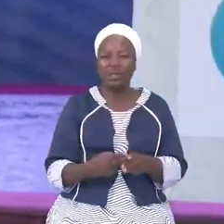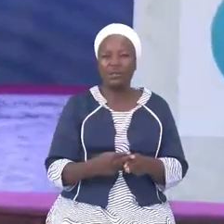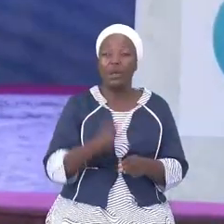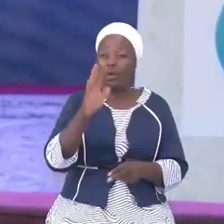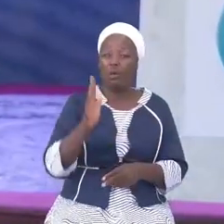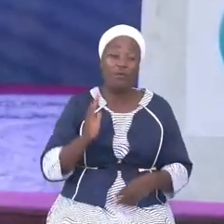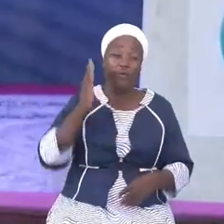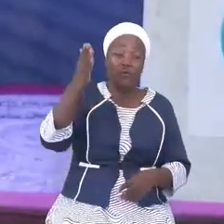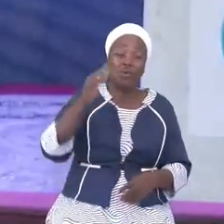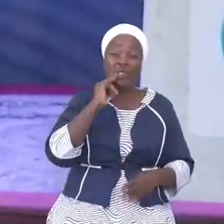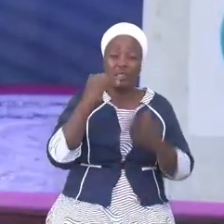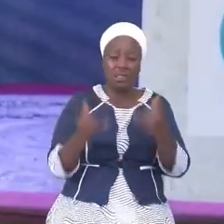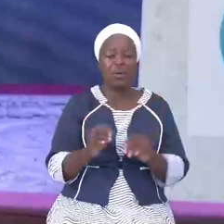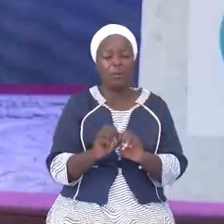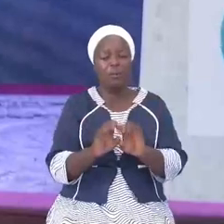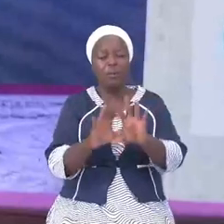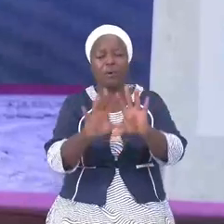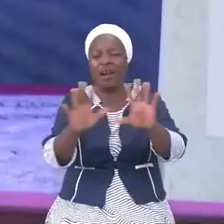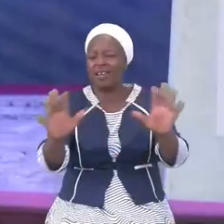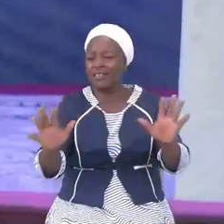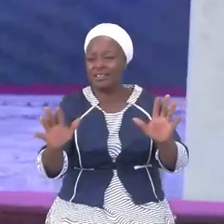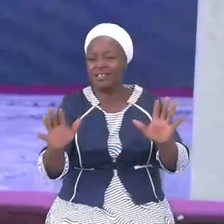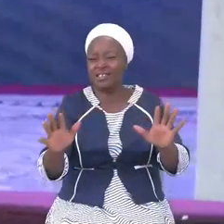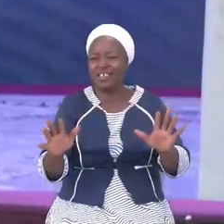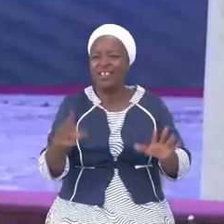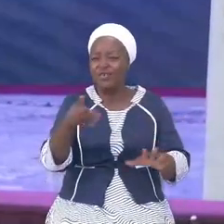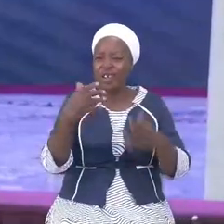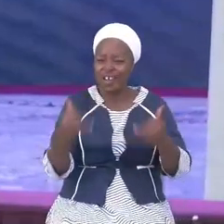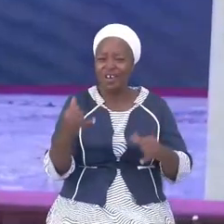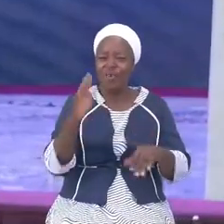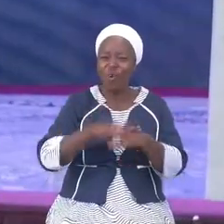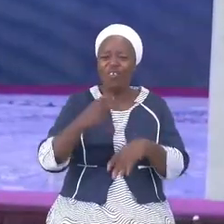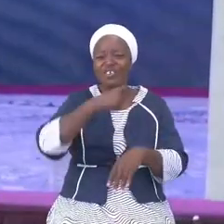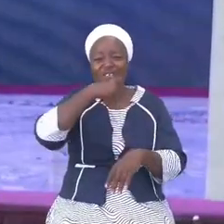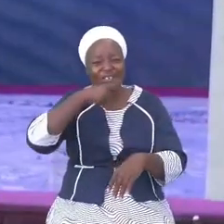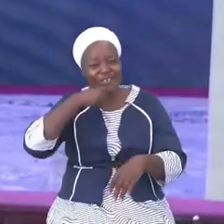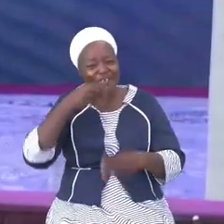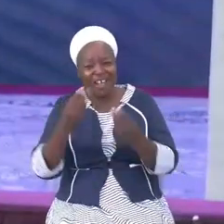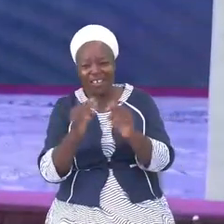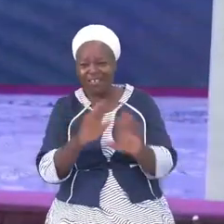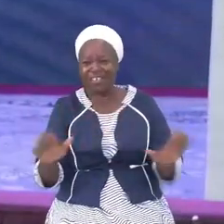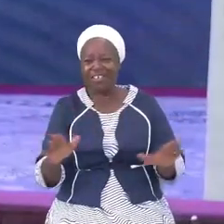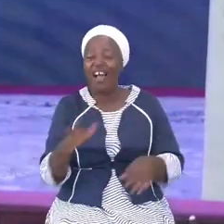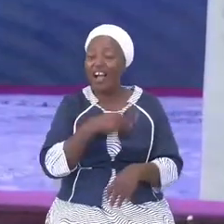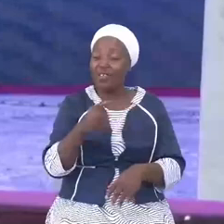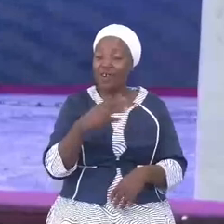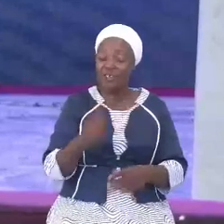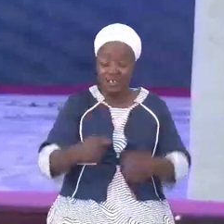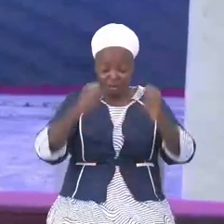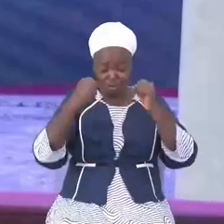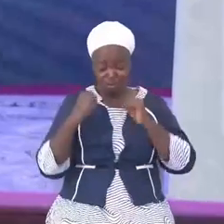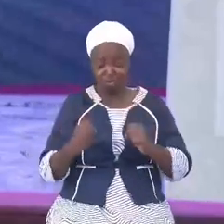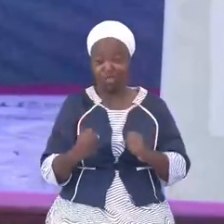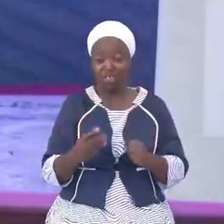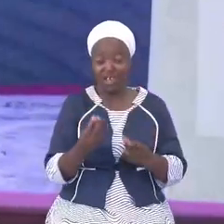est radieux. Tu es maintenant sur la terre sèche et tu es sur la terre solide. Et